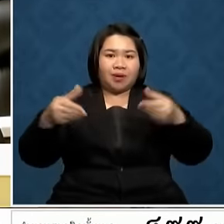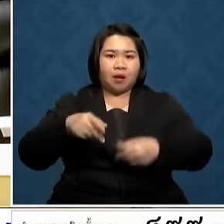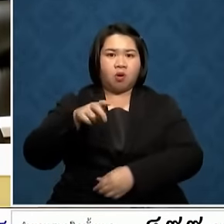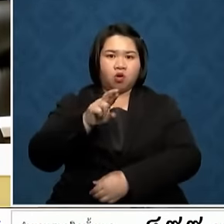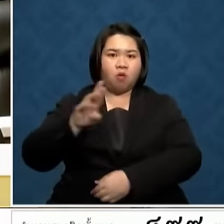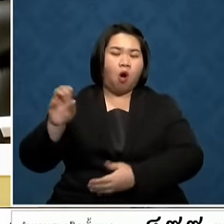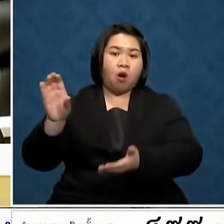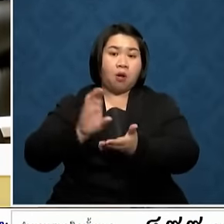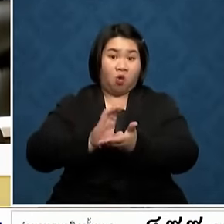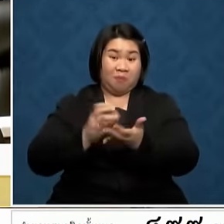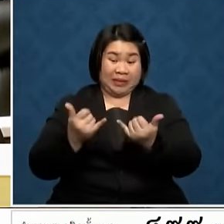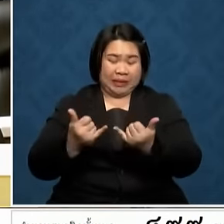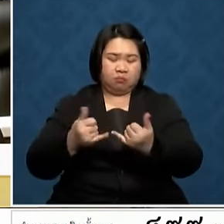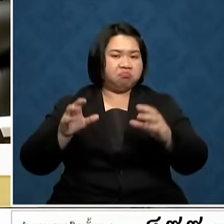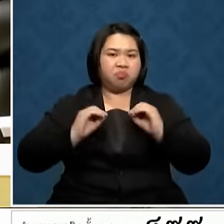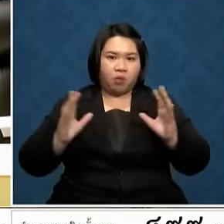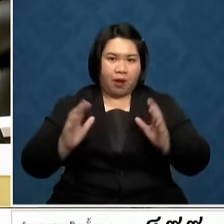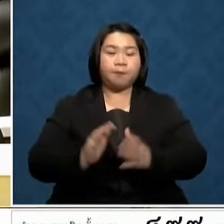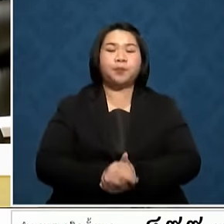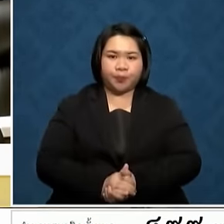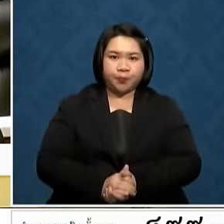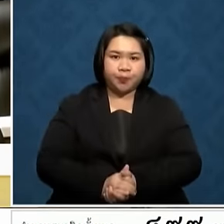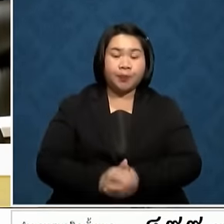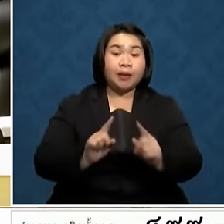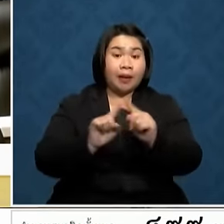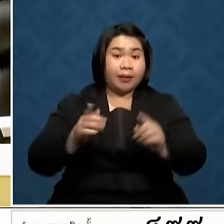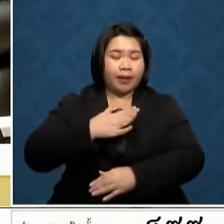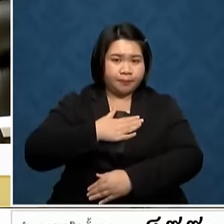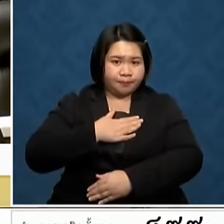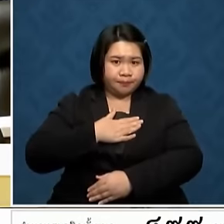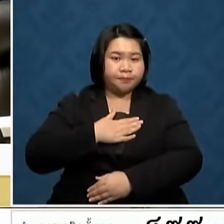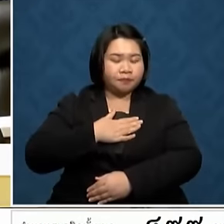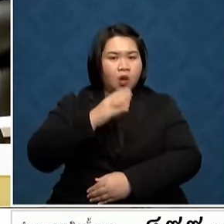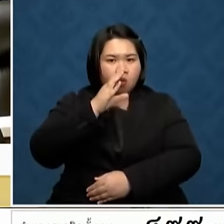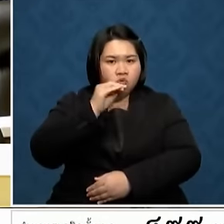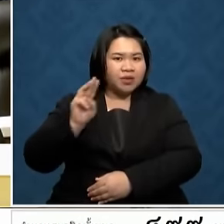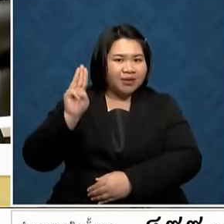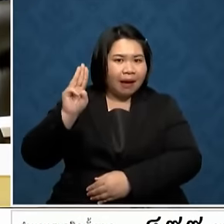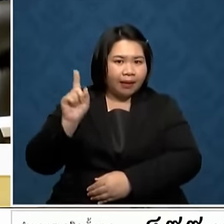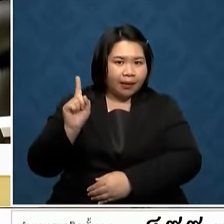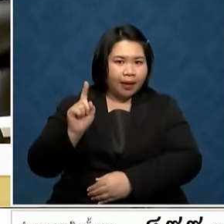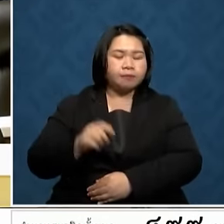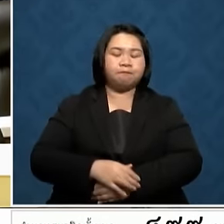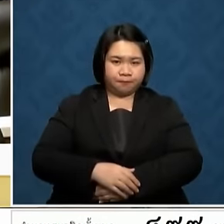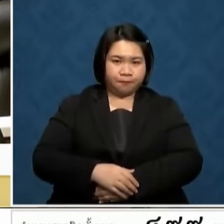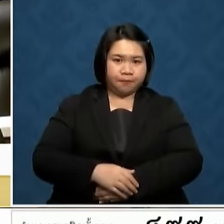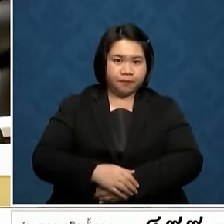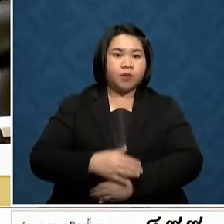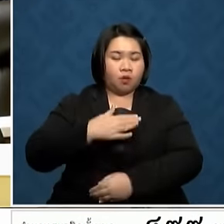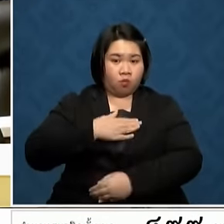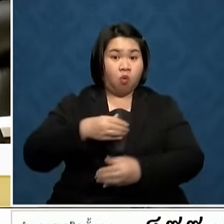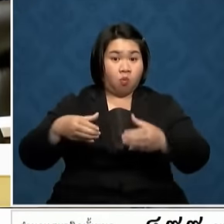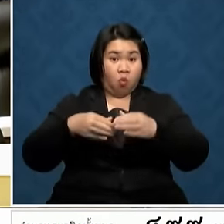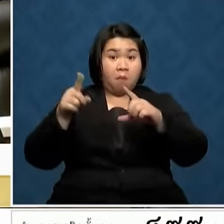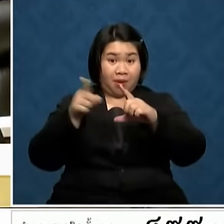นเพิมเติมททานเสรอเขามาสบายแนี้ได้แต่ส่ทพวกผมสามารถให้คำมนสัญากัท่ได้ครับนั่กคคุณค่าหนึ่งทพเราพักกาว